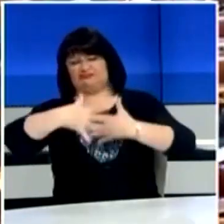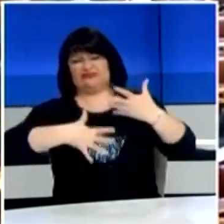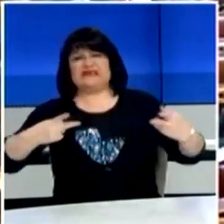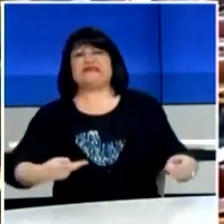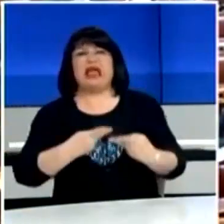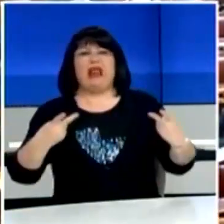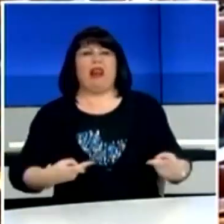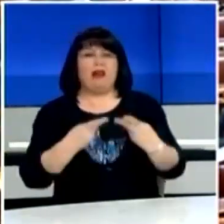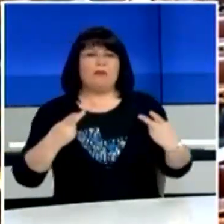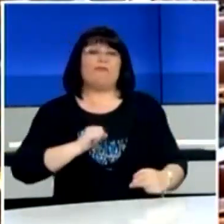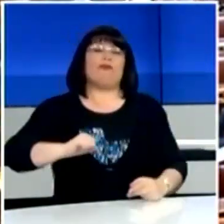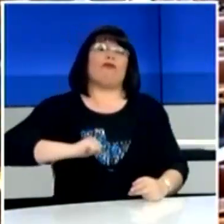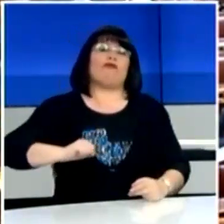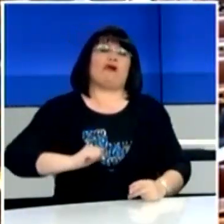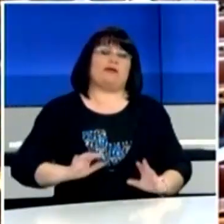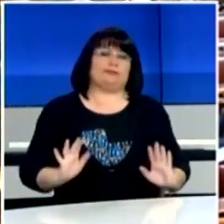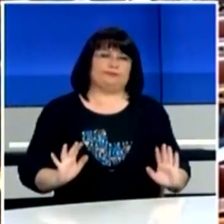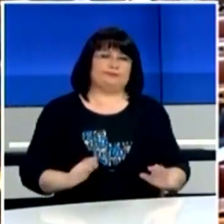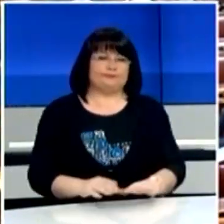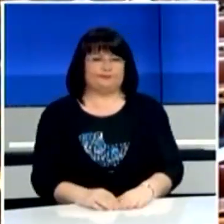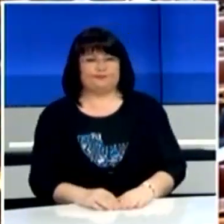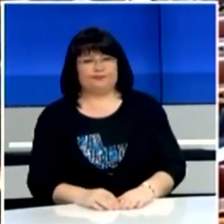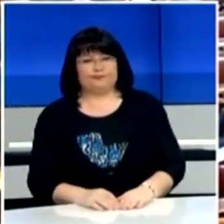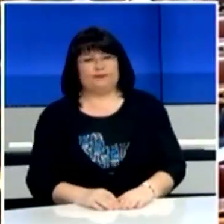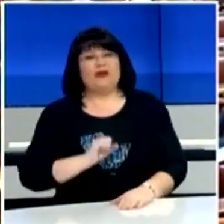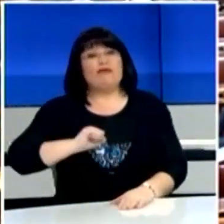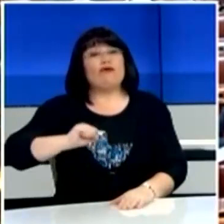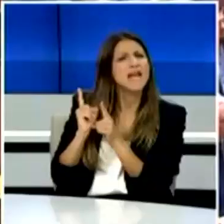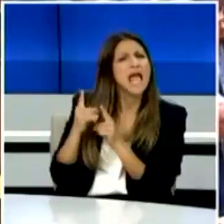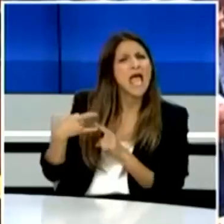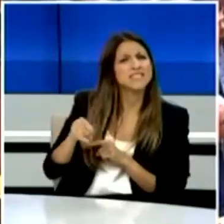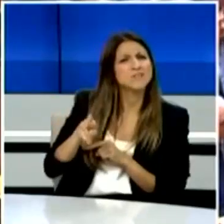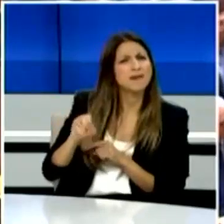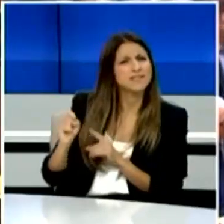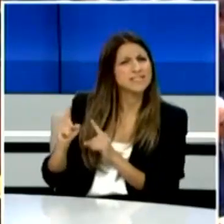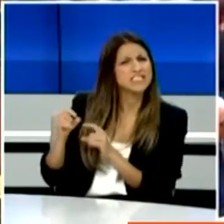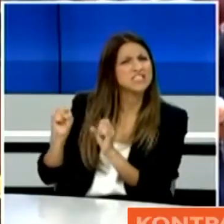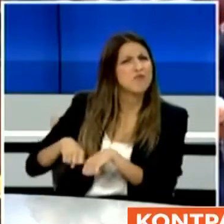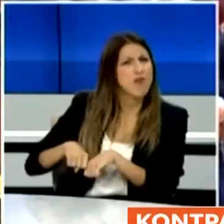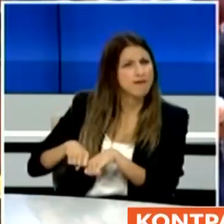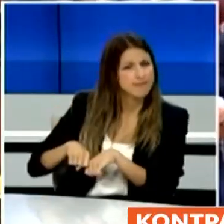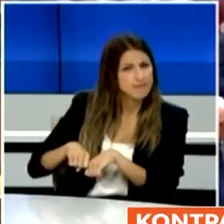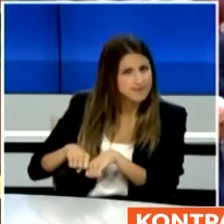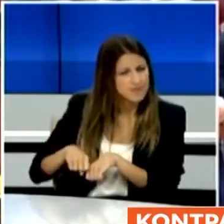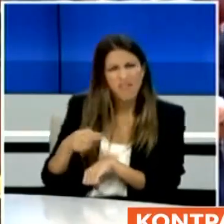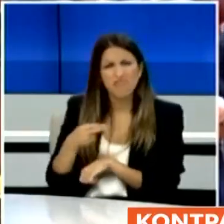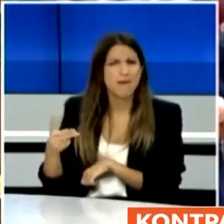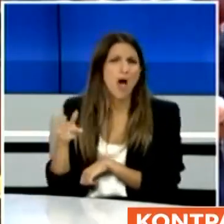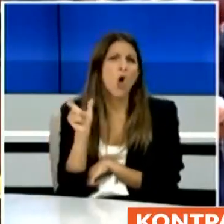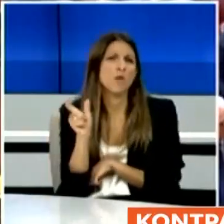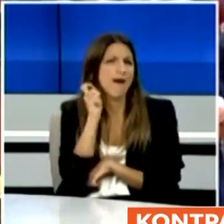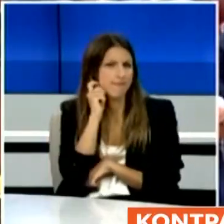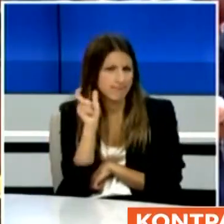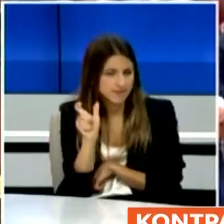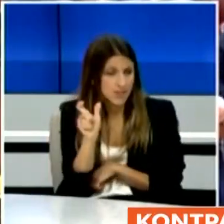θάλασσα και φοβάστε. Φοβάστε για αυτά που έρχονται. Το δηλητήριο πάντως περίσσεψε μεταξύ Κινάλ και ΣΥΡΙΖΑ.